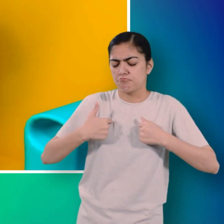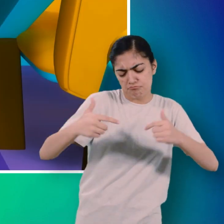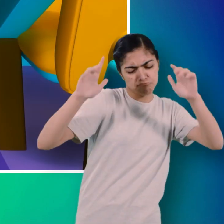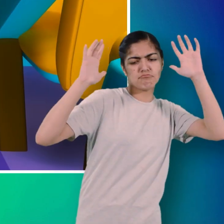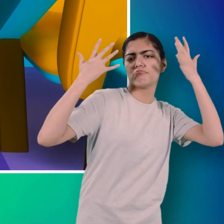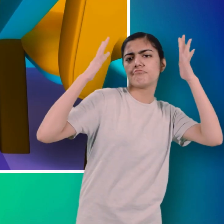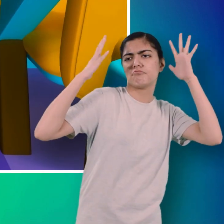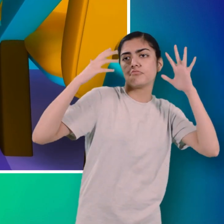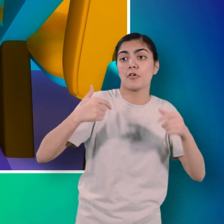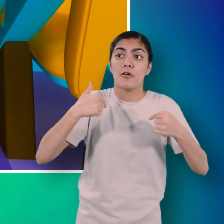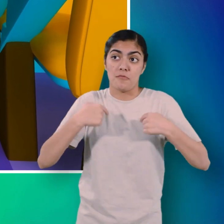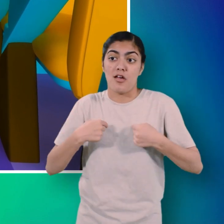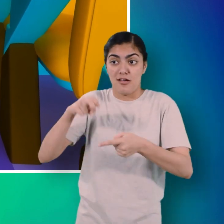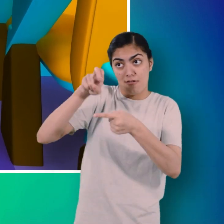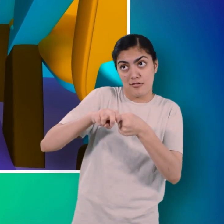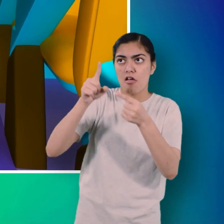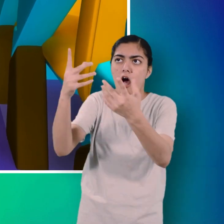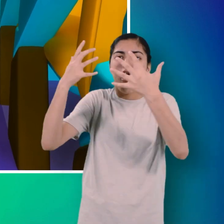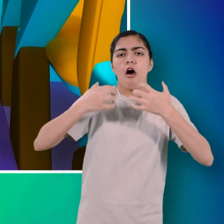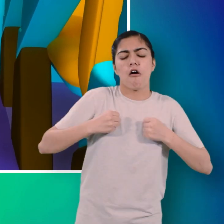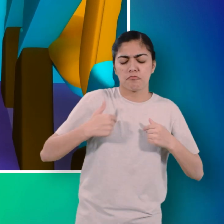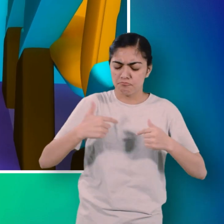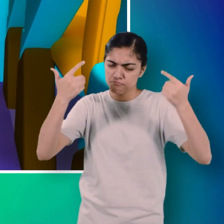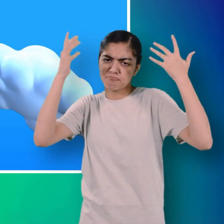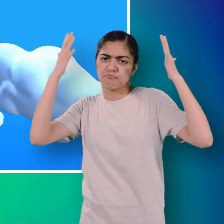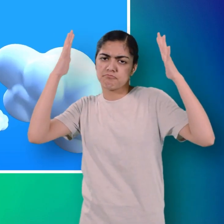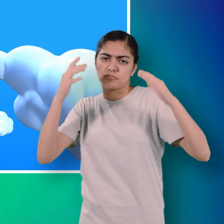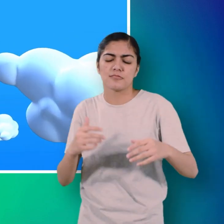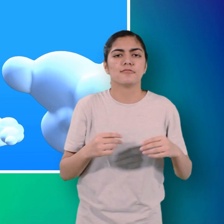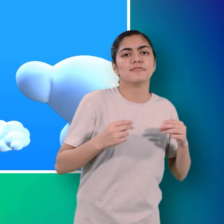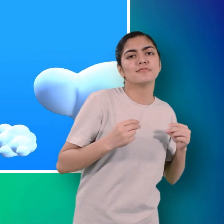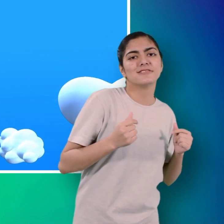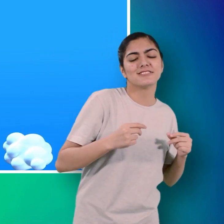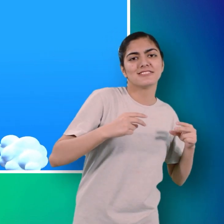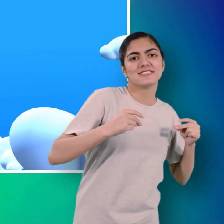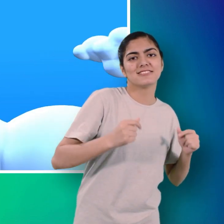मैं न आऊं तेरे हाथ, हट बदमाश मैं न आऊं तेरे हाथ।